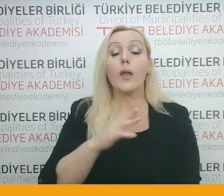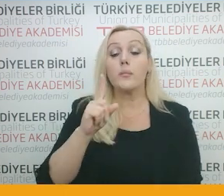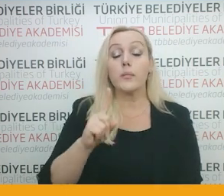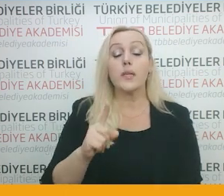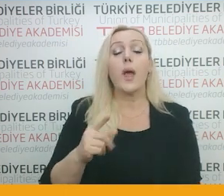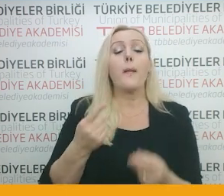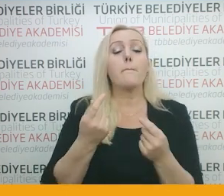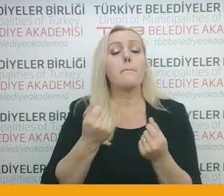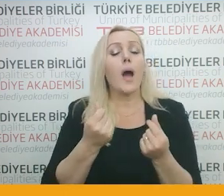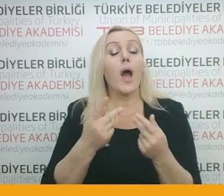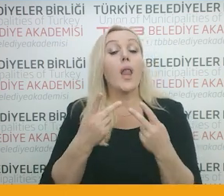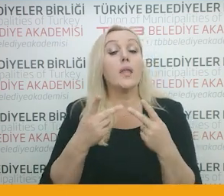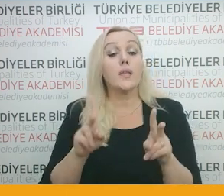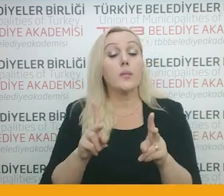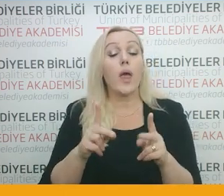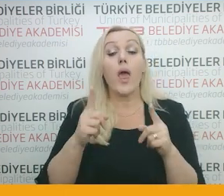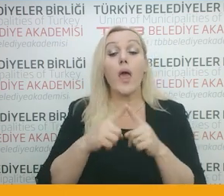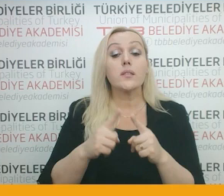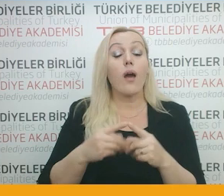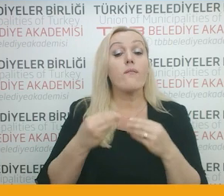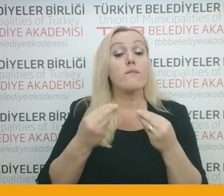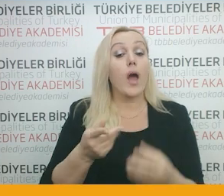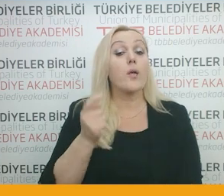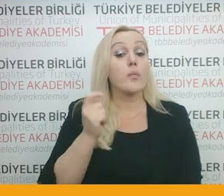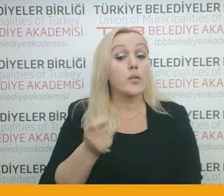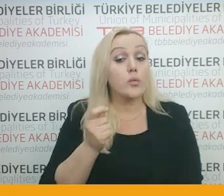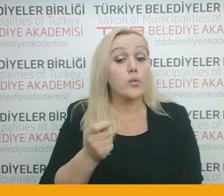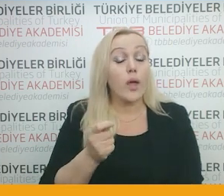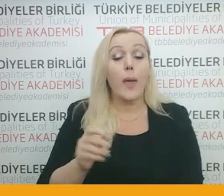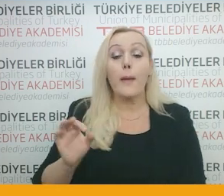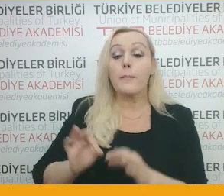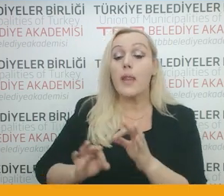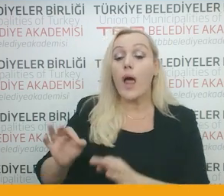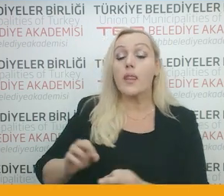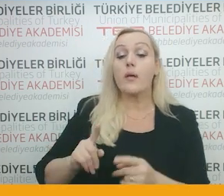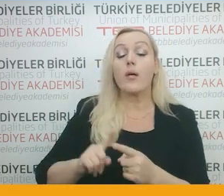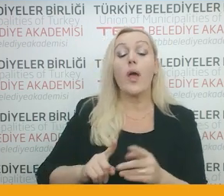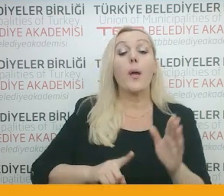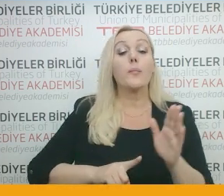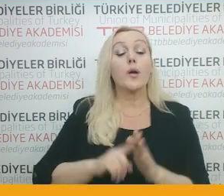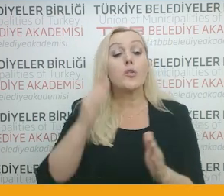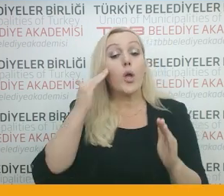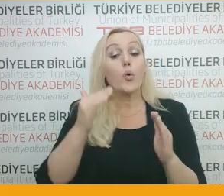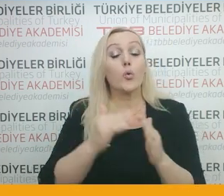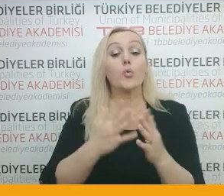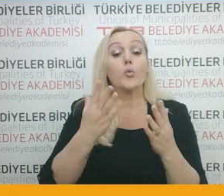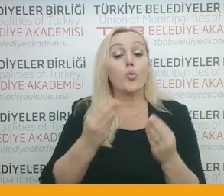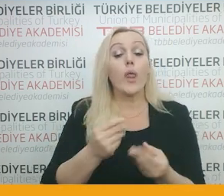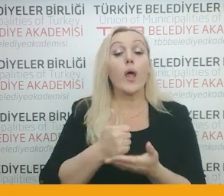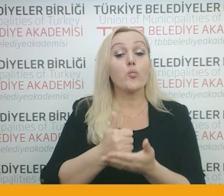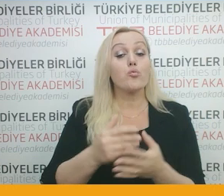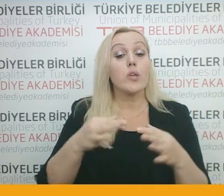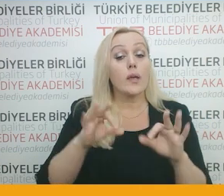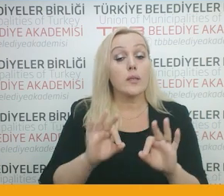mali sayılanlık, ikincisi hesap verme sorumluluğu, üçüncüsü de stratejik planlama ve performans esaslı bütçeleme. Kamu